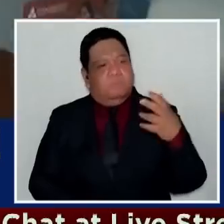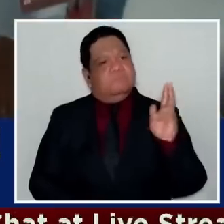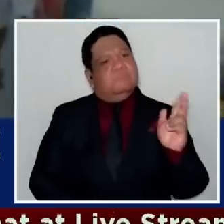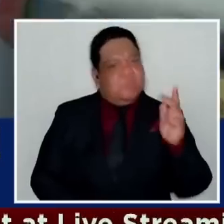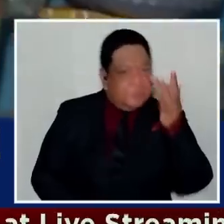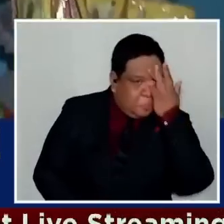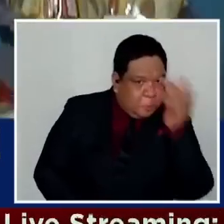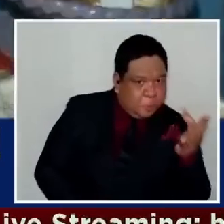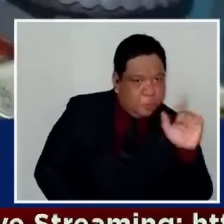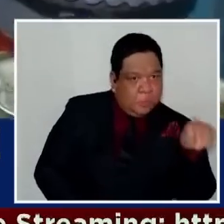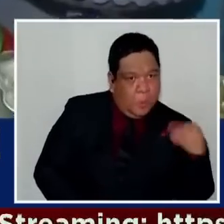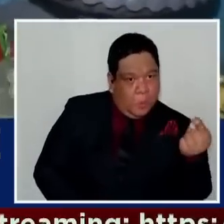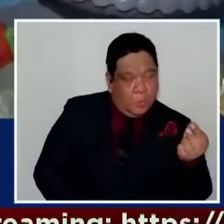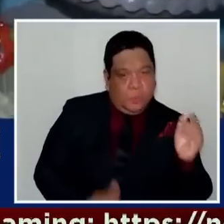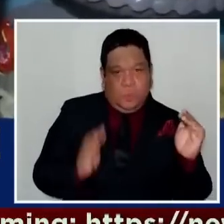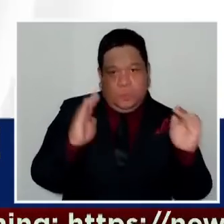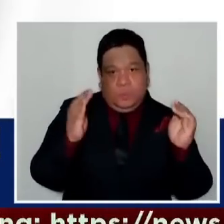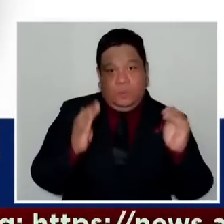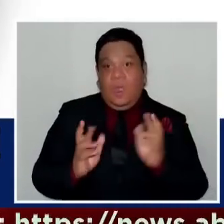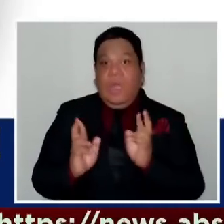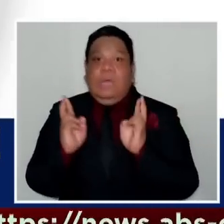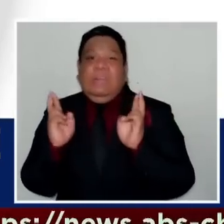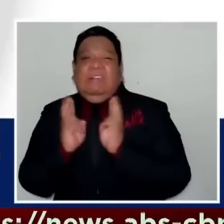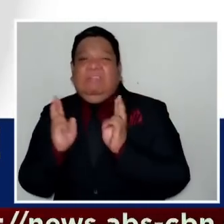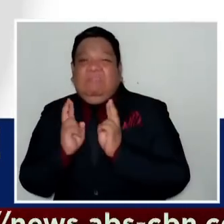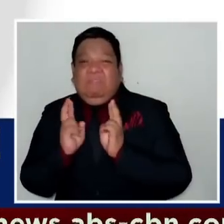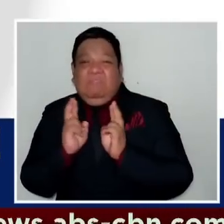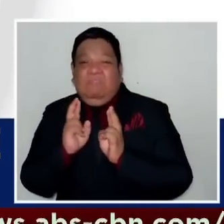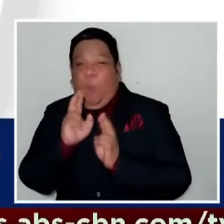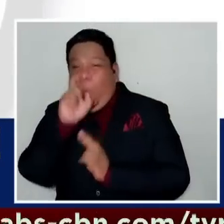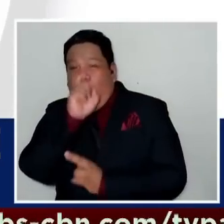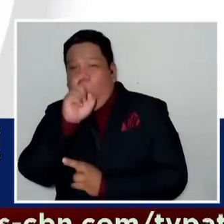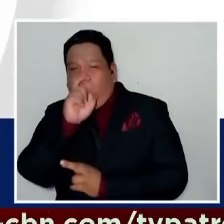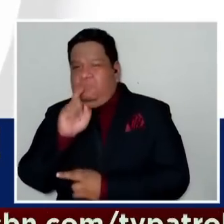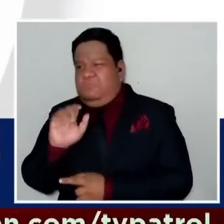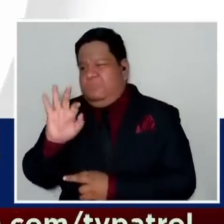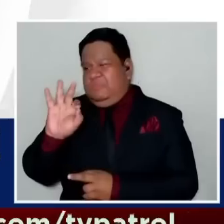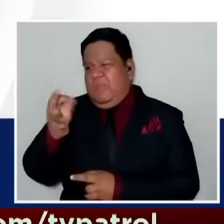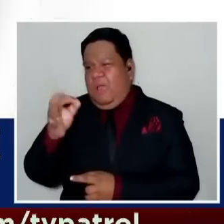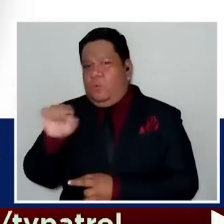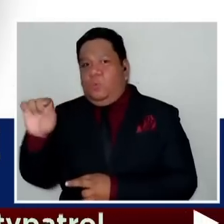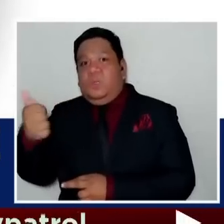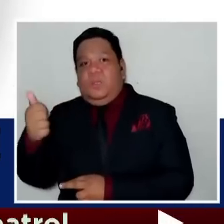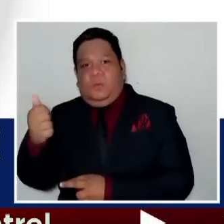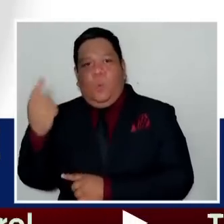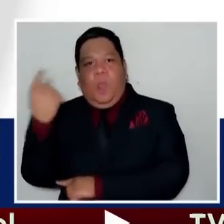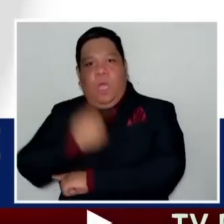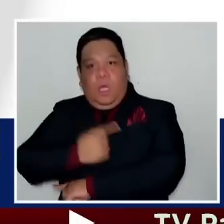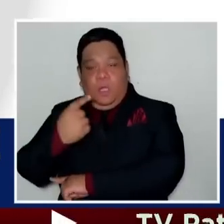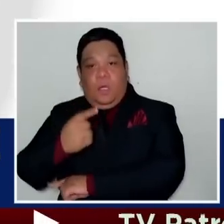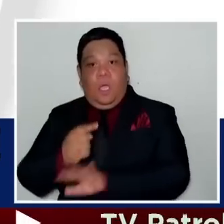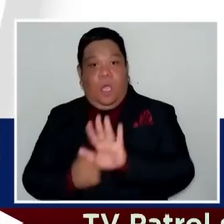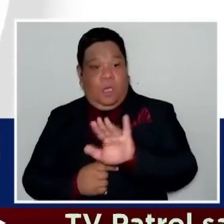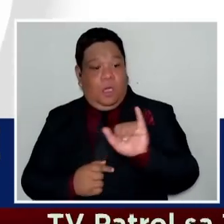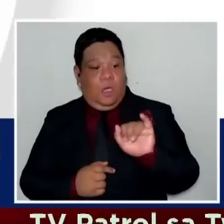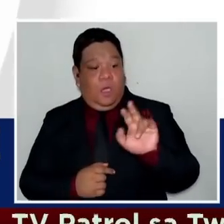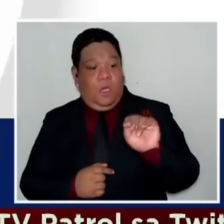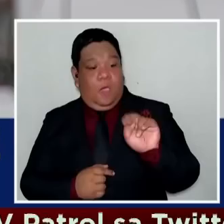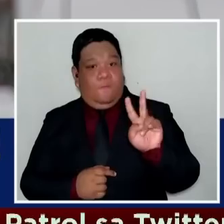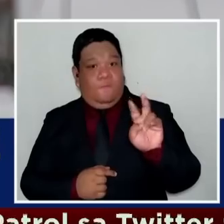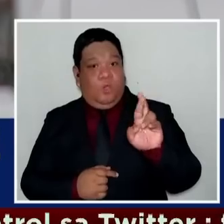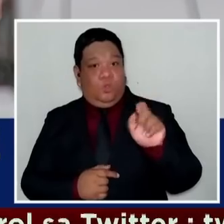Ang conventional ref naman na 7 cubic feet, 9 to 10 pesos per day. Pero ang inverter type, nasa 7 to 8 pesos